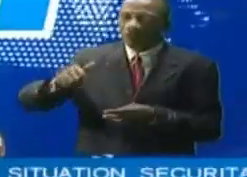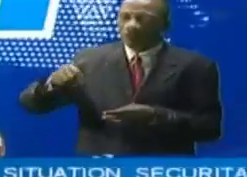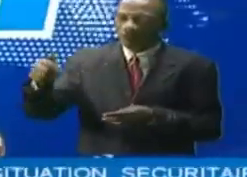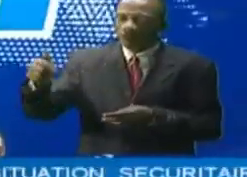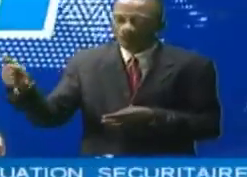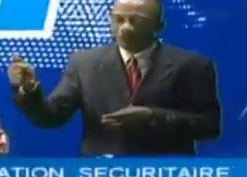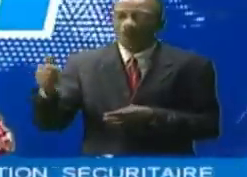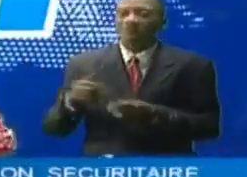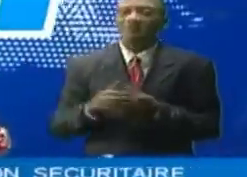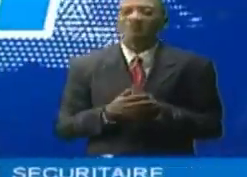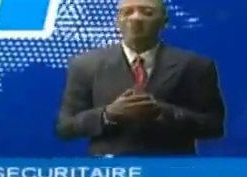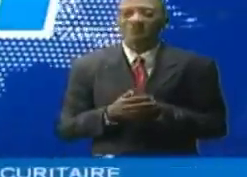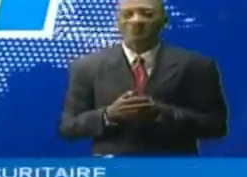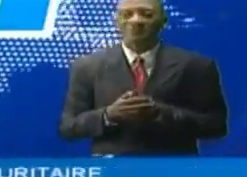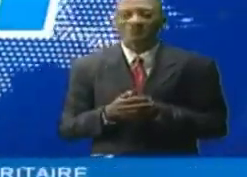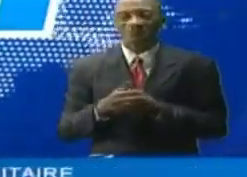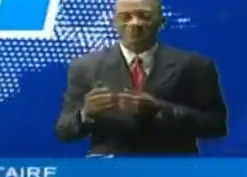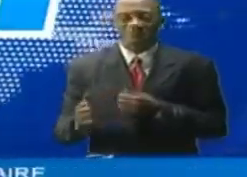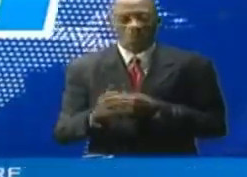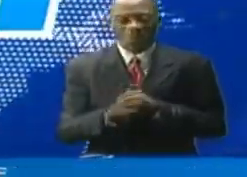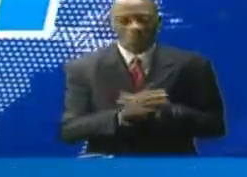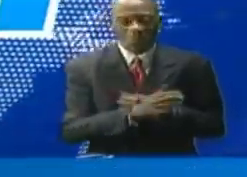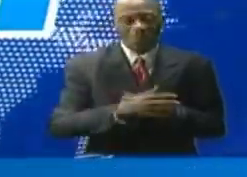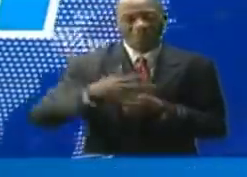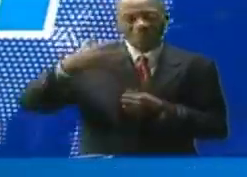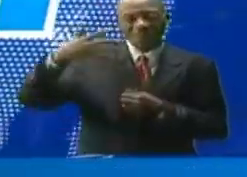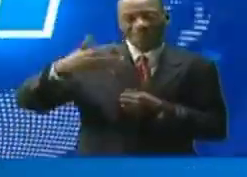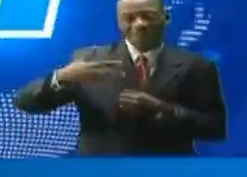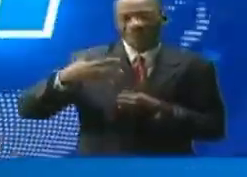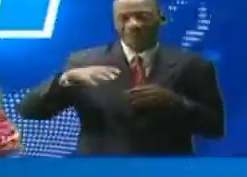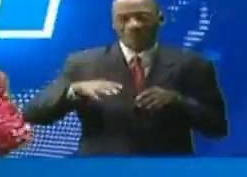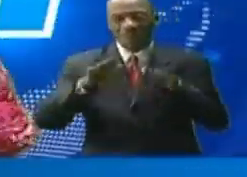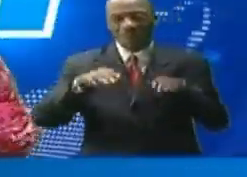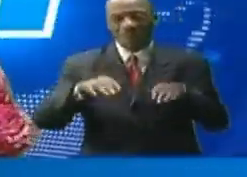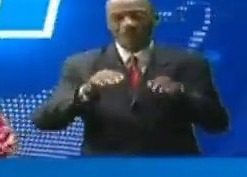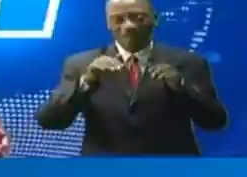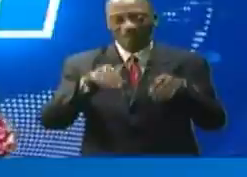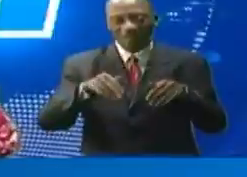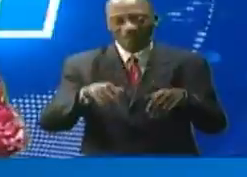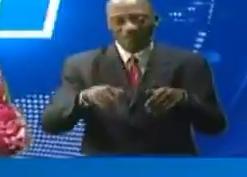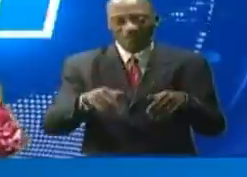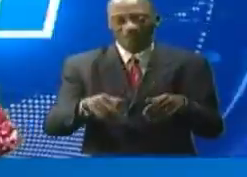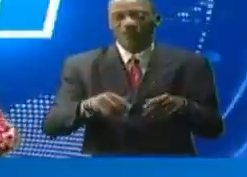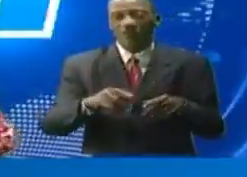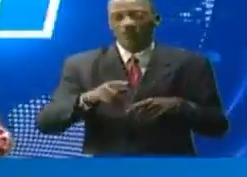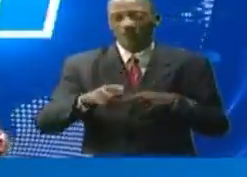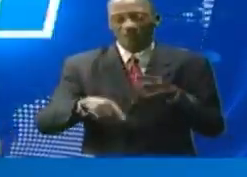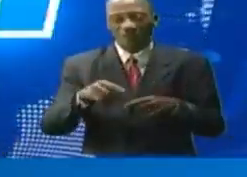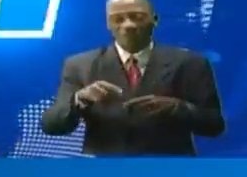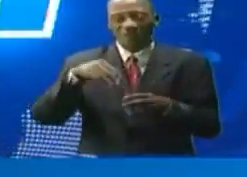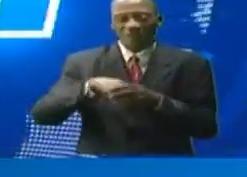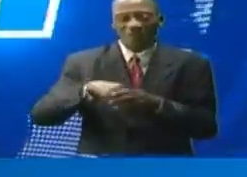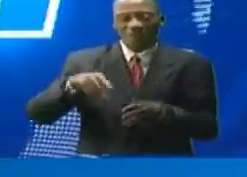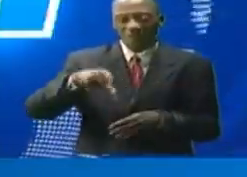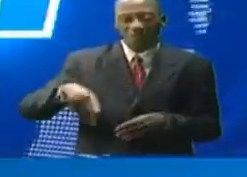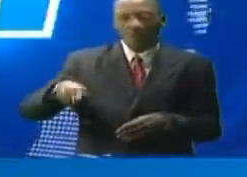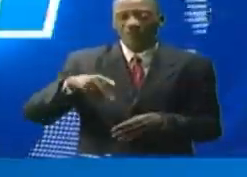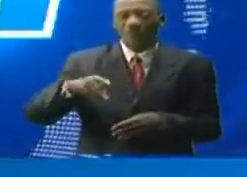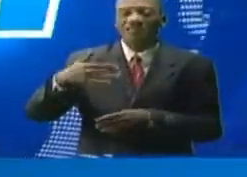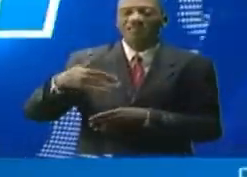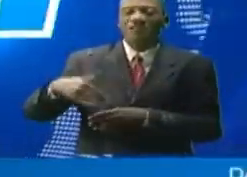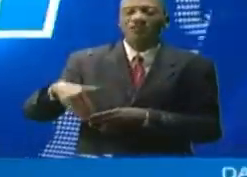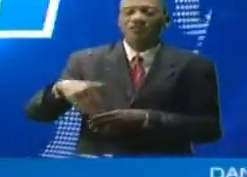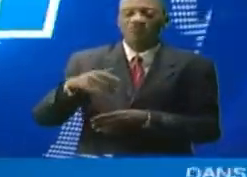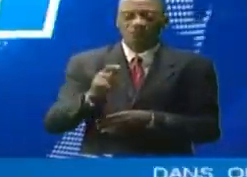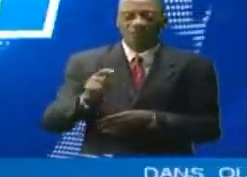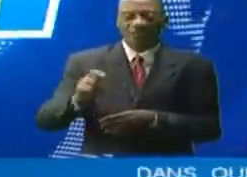Bouta. Sachez que la 5e foire agricole a vu le jour dans la province du Kwilu au territoire d'Idiofa